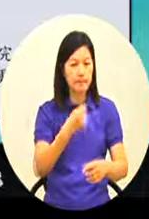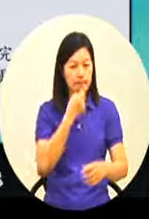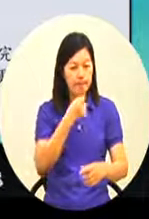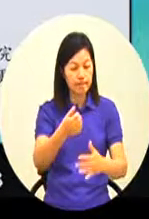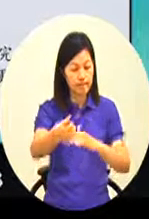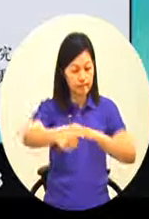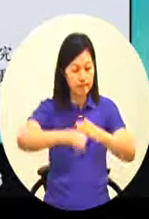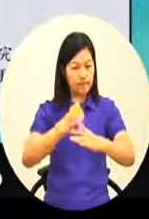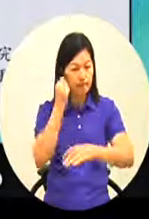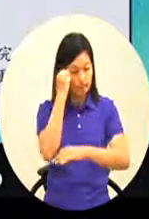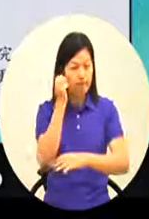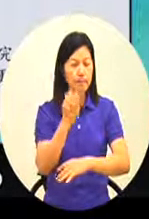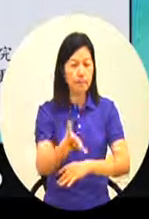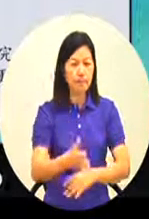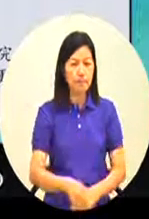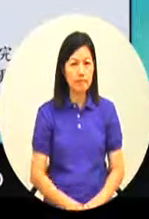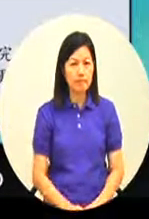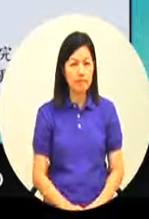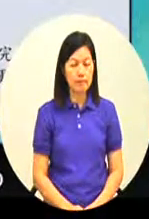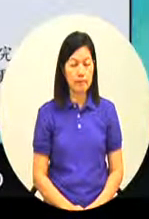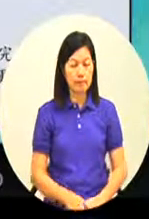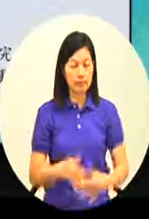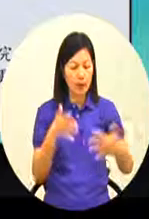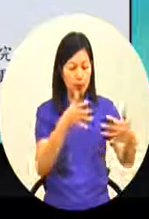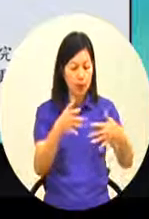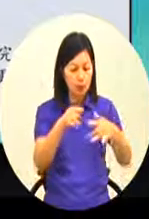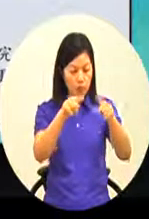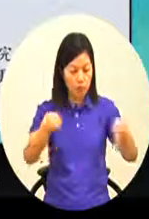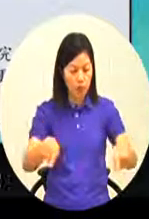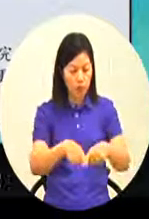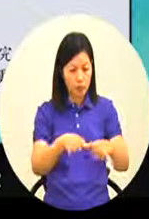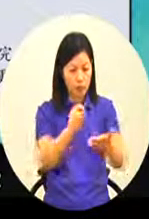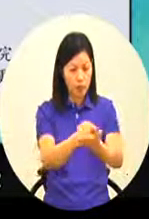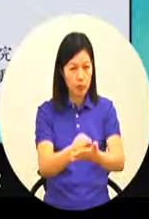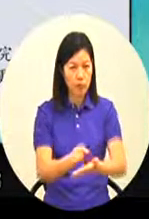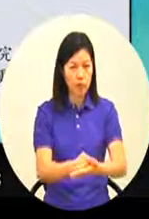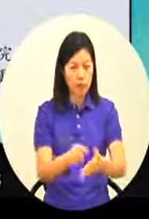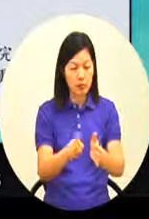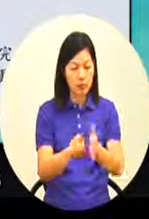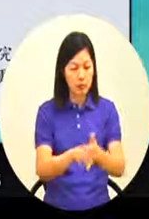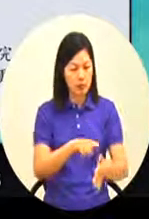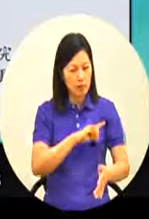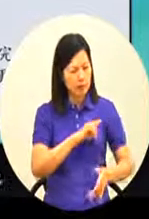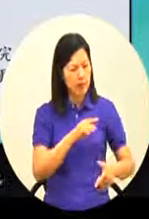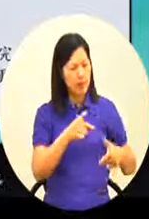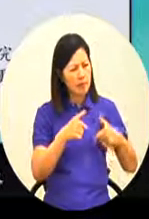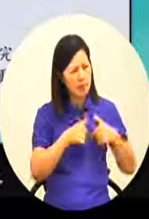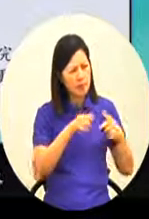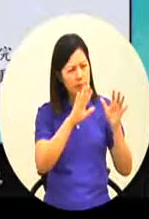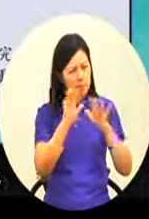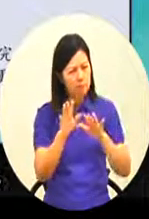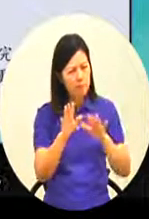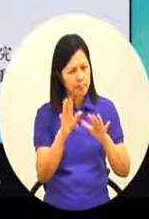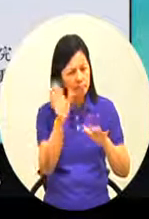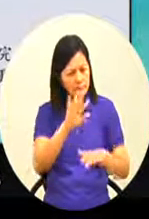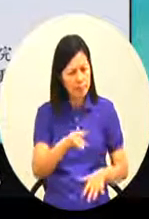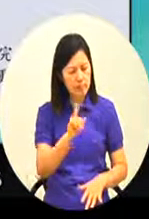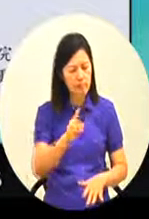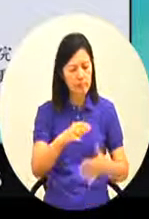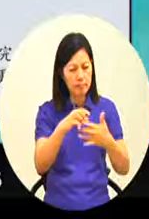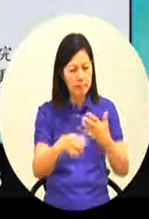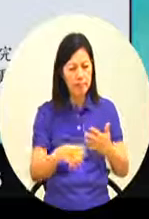我认为你们在设计这个问卷的时候，到底是用什么心态，或者是你用什么条件，或